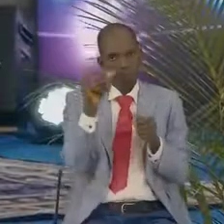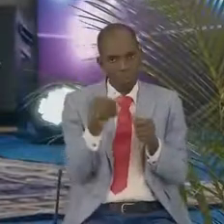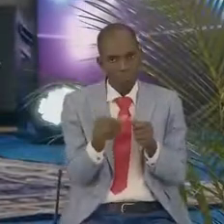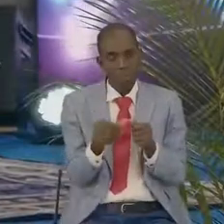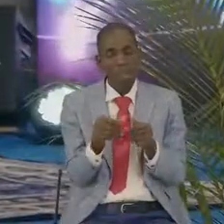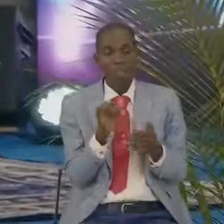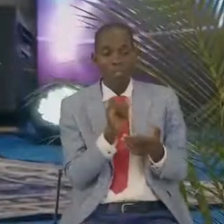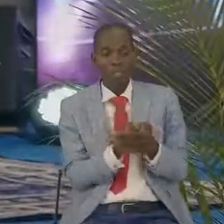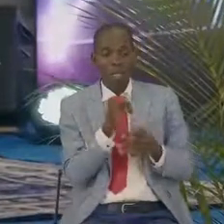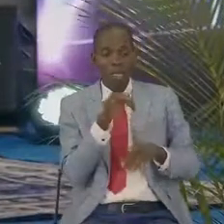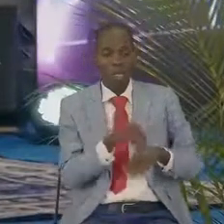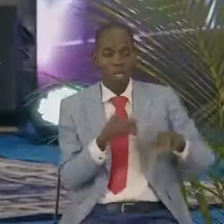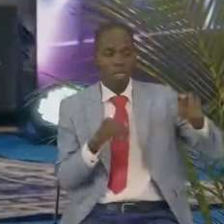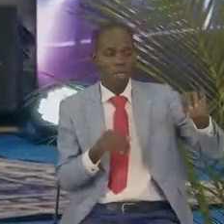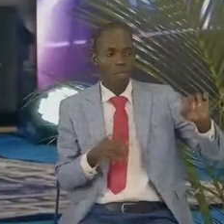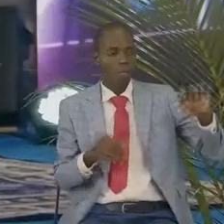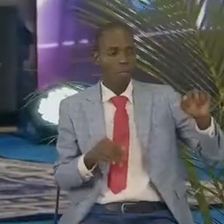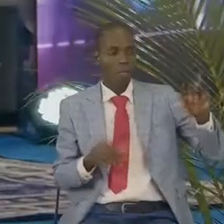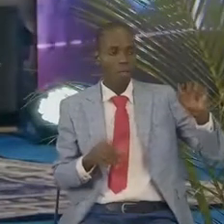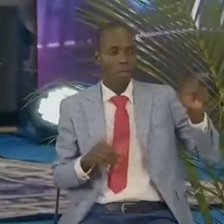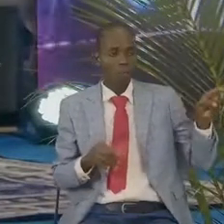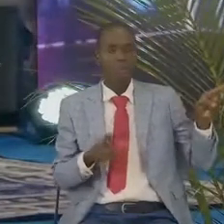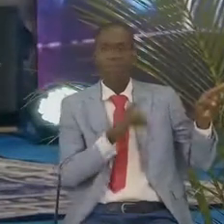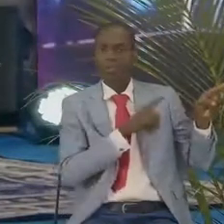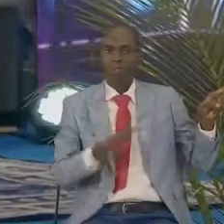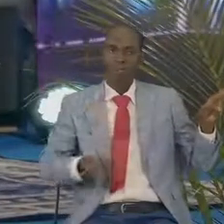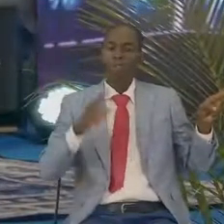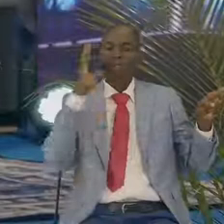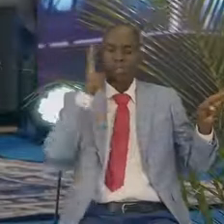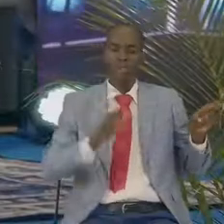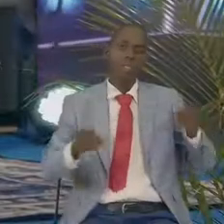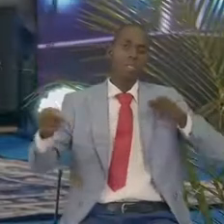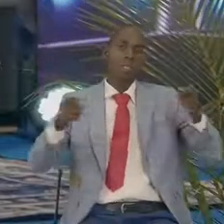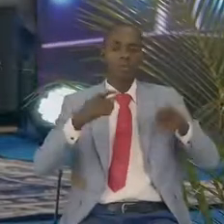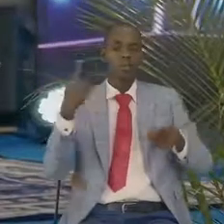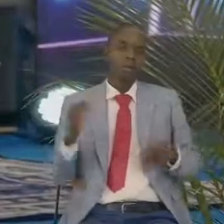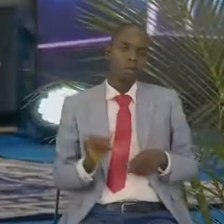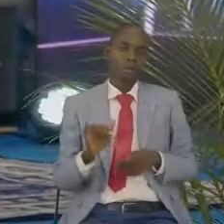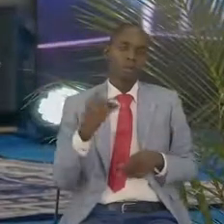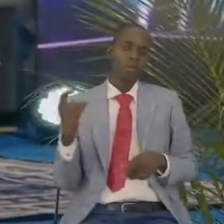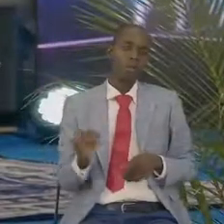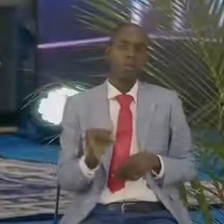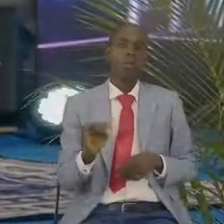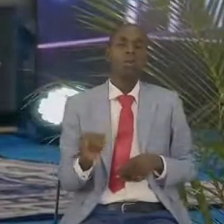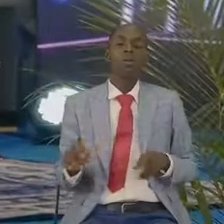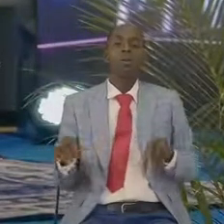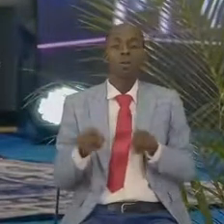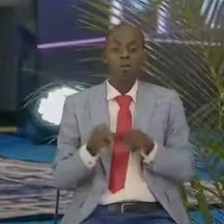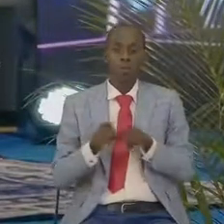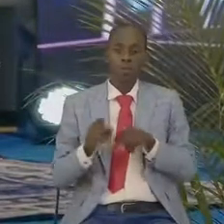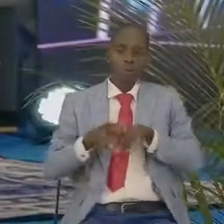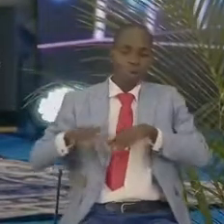à Mara, l'Éternel règnera éternellement et à toujours. Même sur les